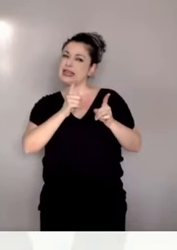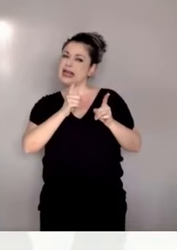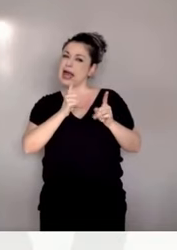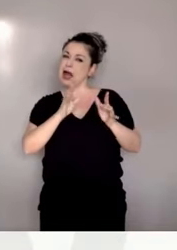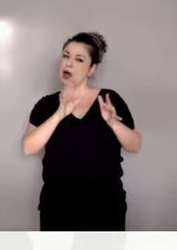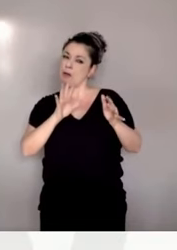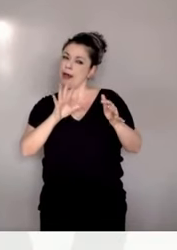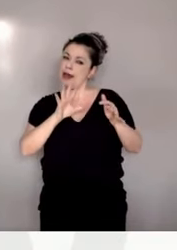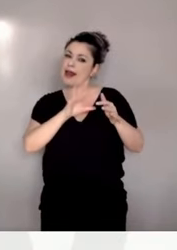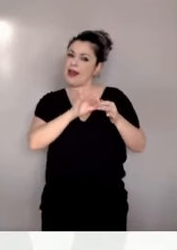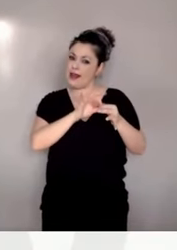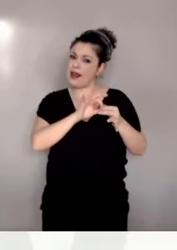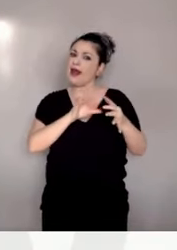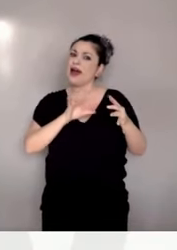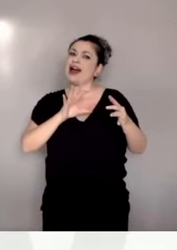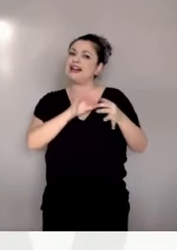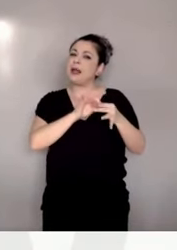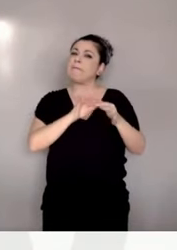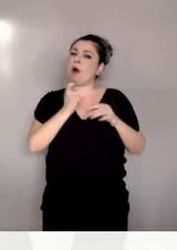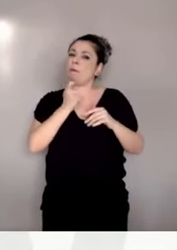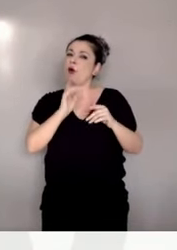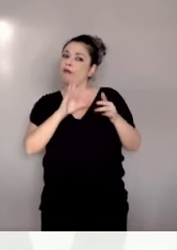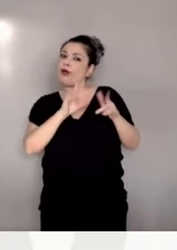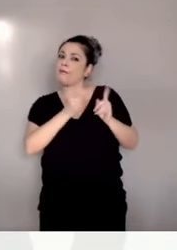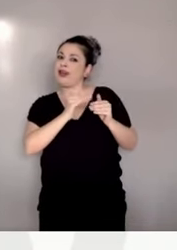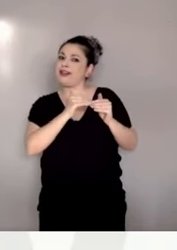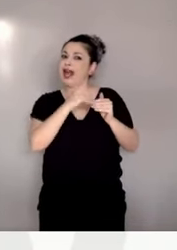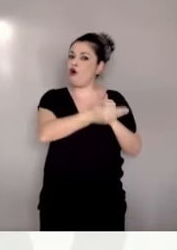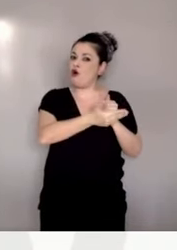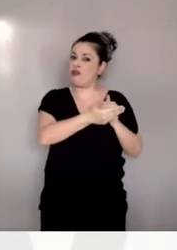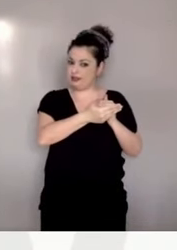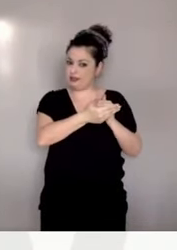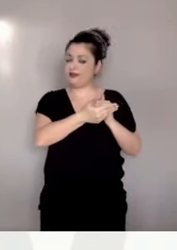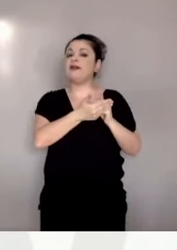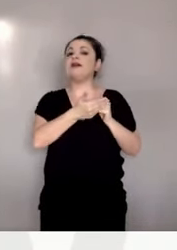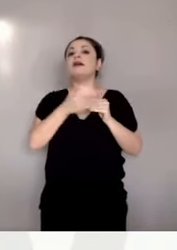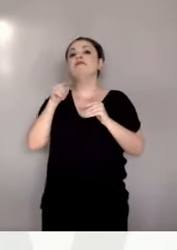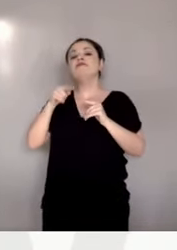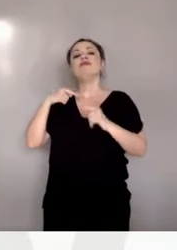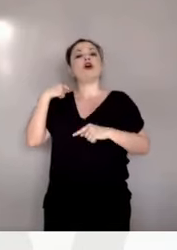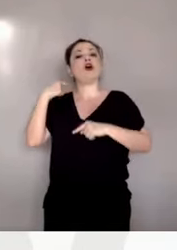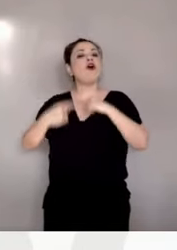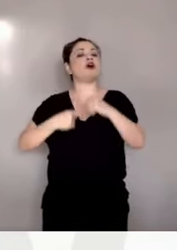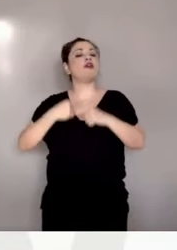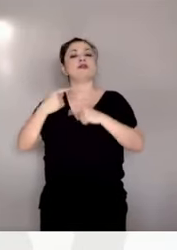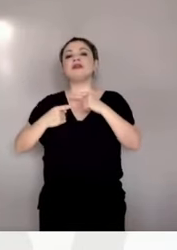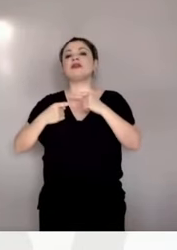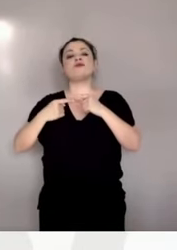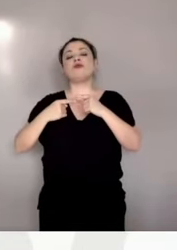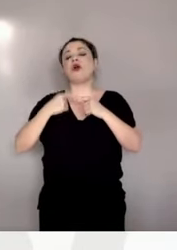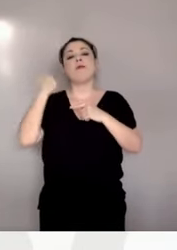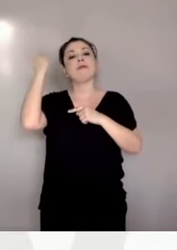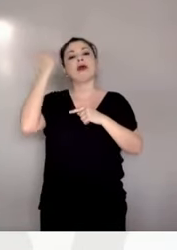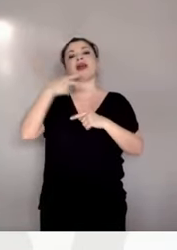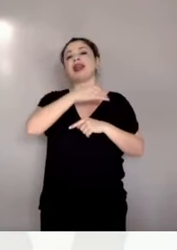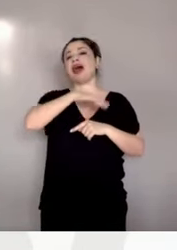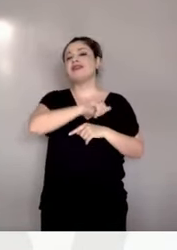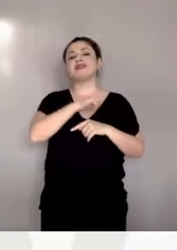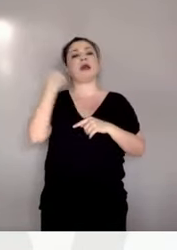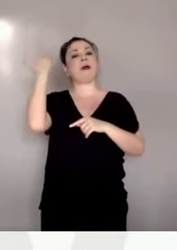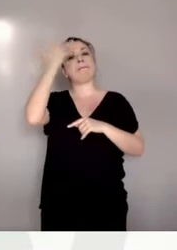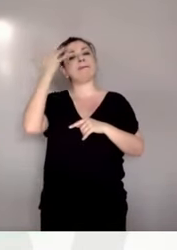là, ha costituito un continuo progredire del pensiero di Nancy fino ai nostri